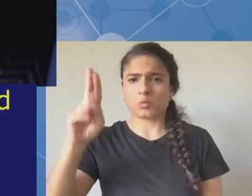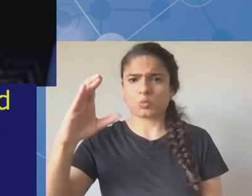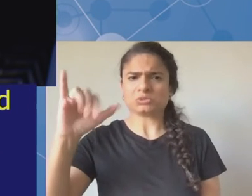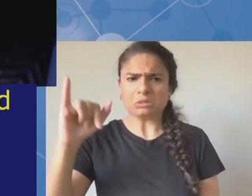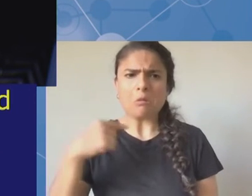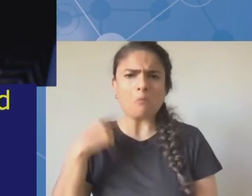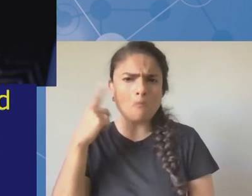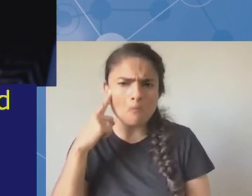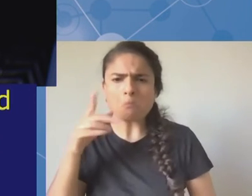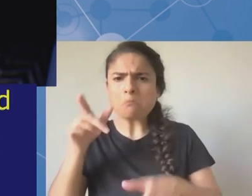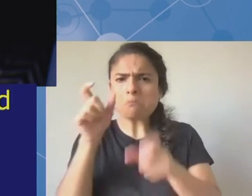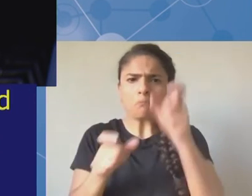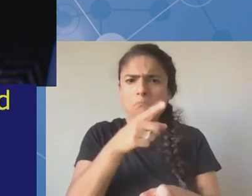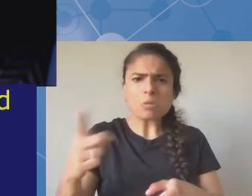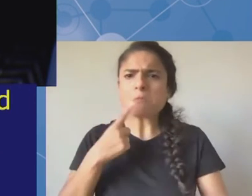комментарии, которые прозвучали